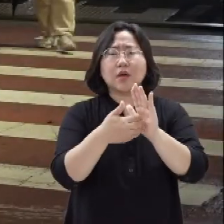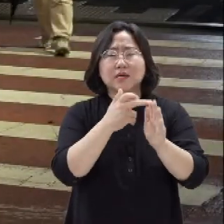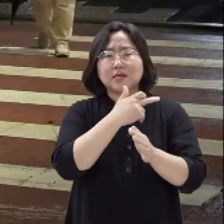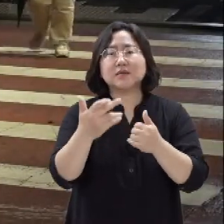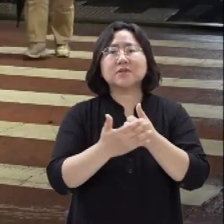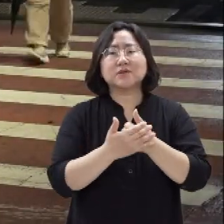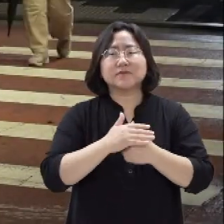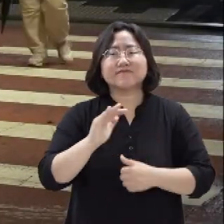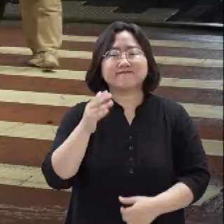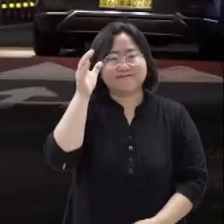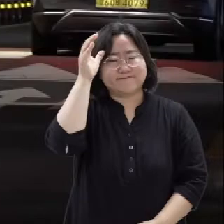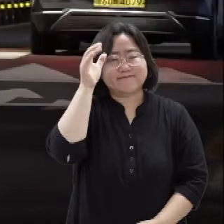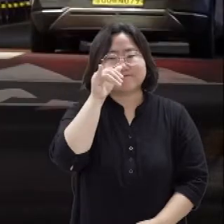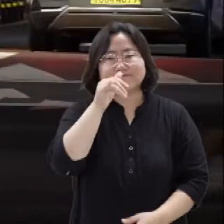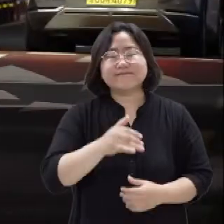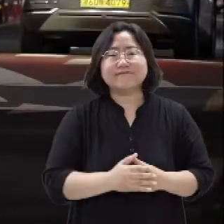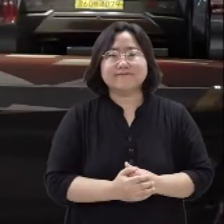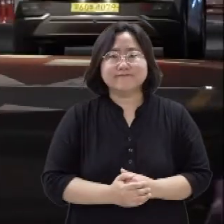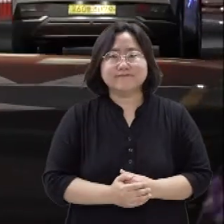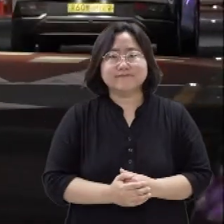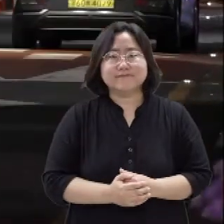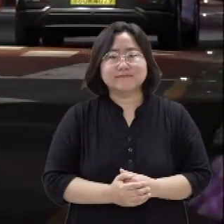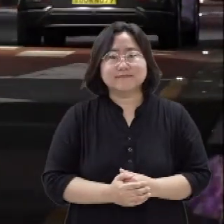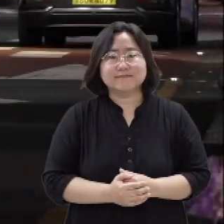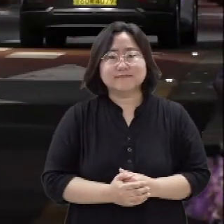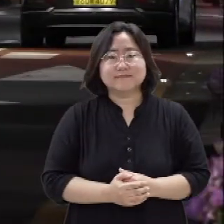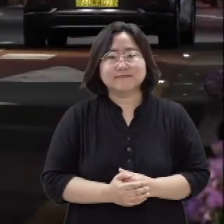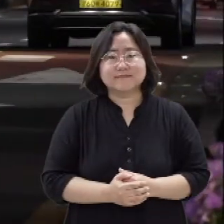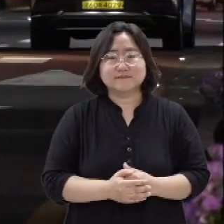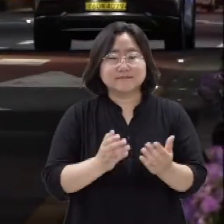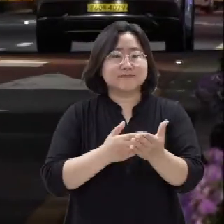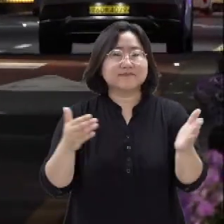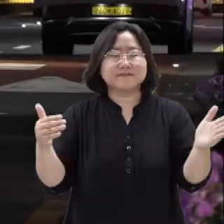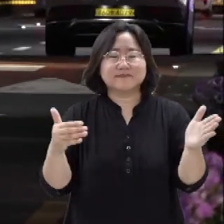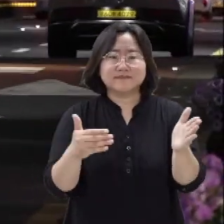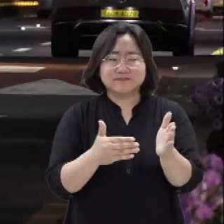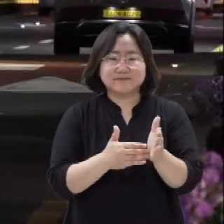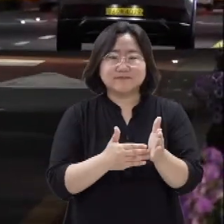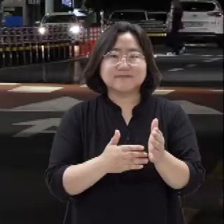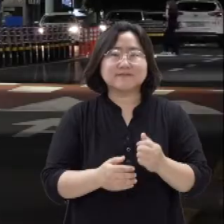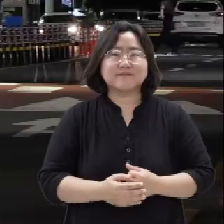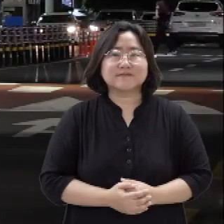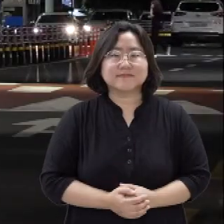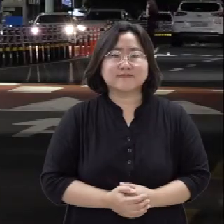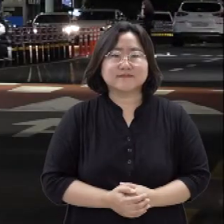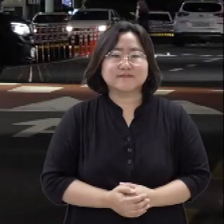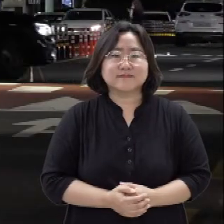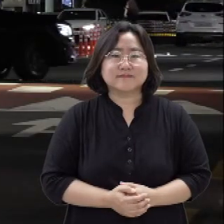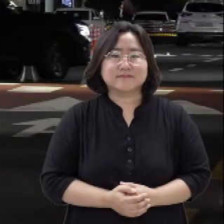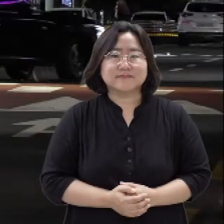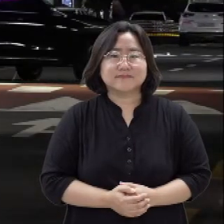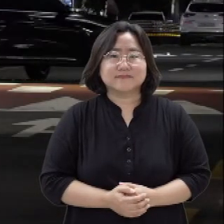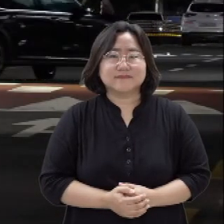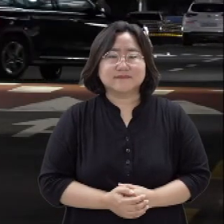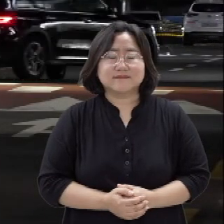큰 도움이 될 것으로 기대되고 있습니다. 지금까지 서귀포시에서 전해드렸습니다. 예수입니다. 감사합니다. 감사합니다.